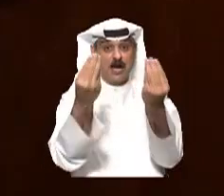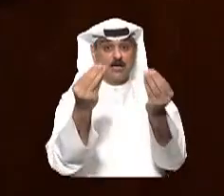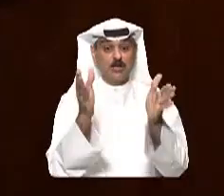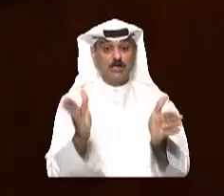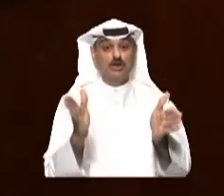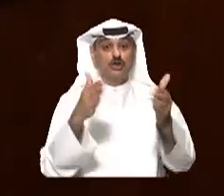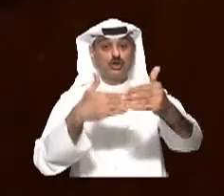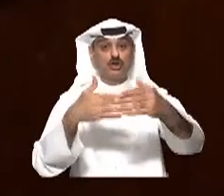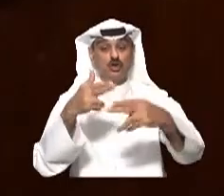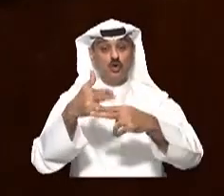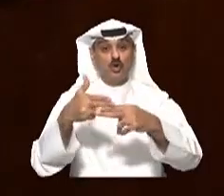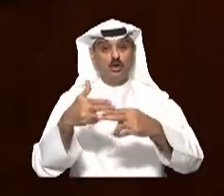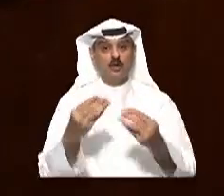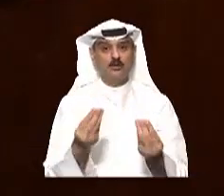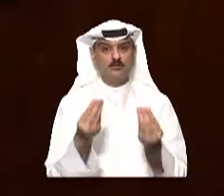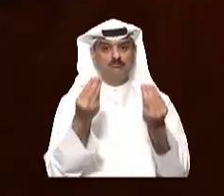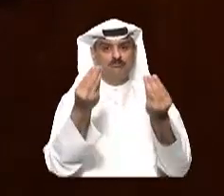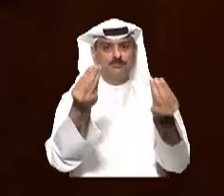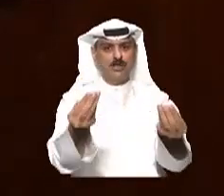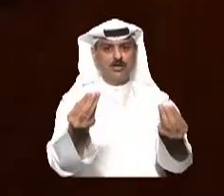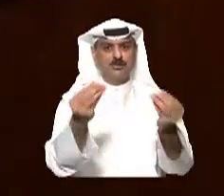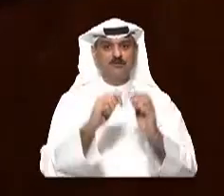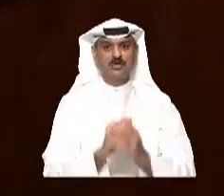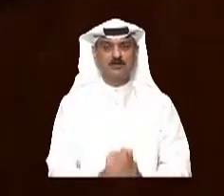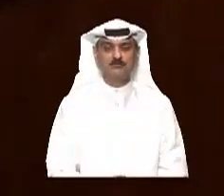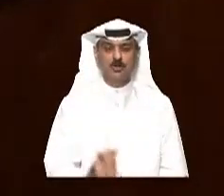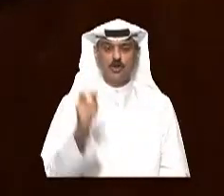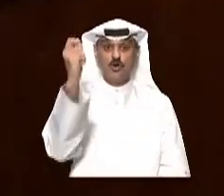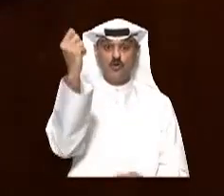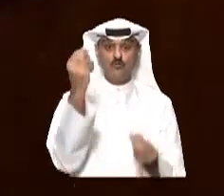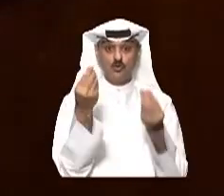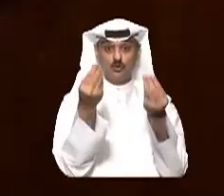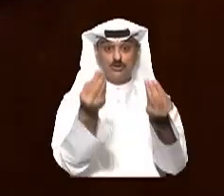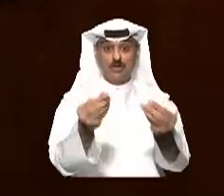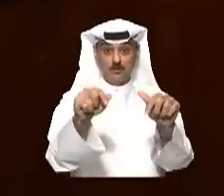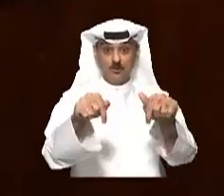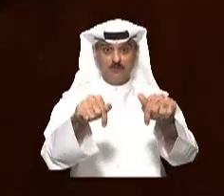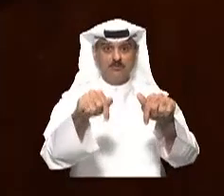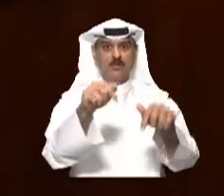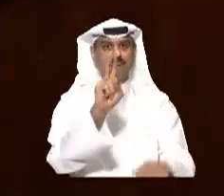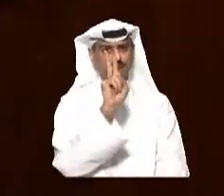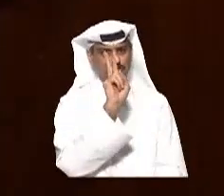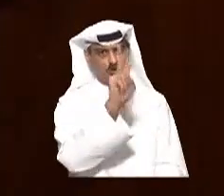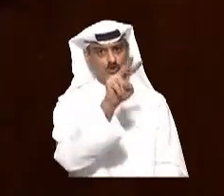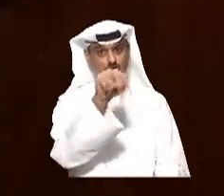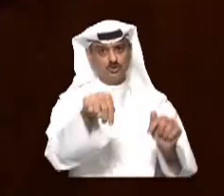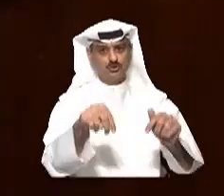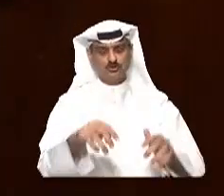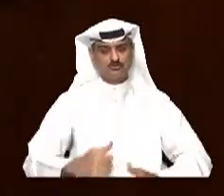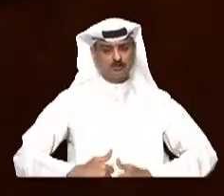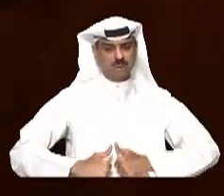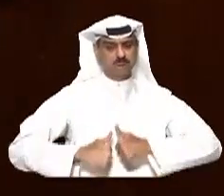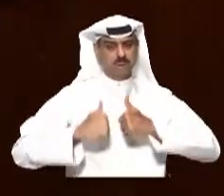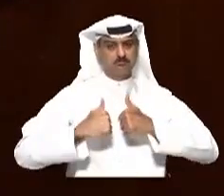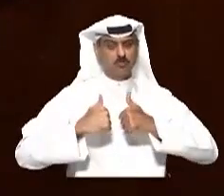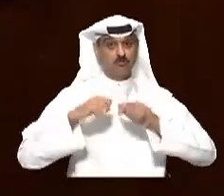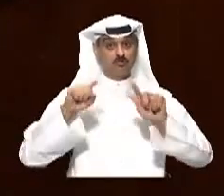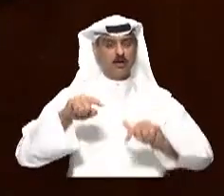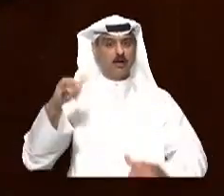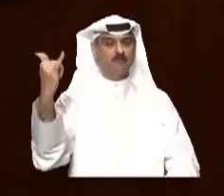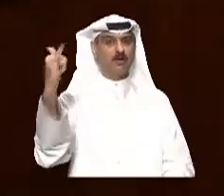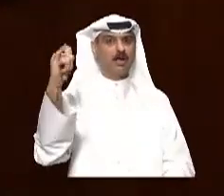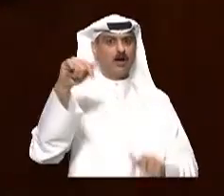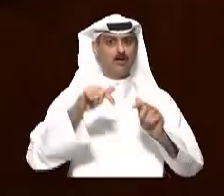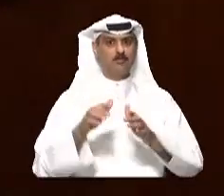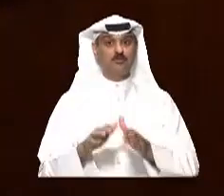الكويتي لتمويل هذا المشروع، اللي أنت اليوم صراحة شفتوه هو يعتبر مش بس مفخرة لجمهورية مصر العربية،